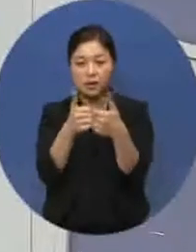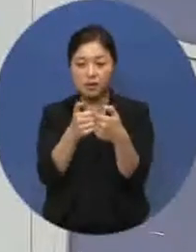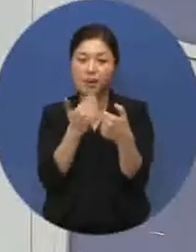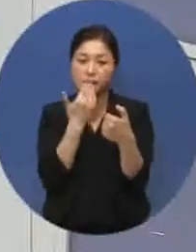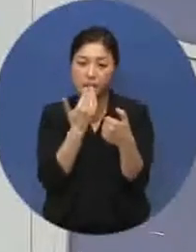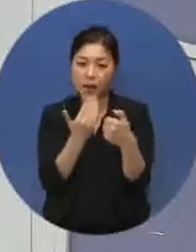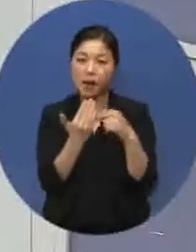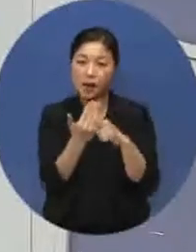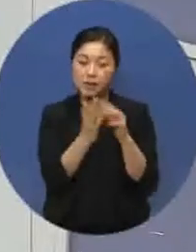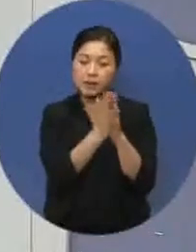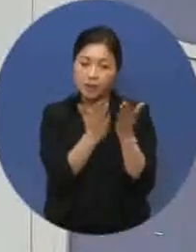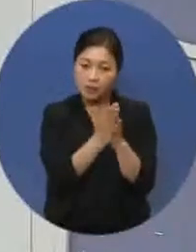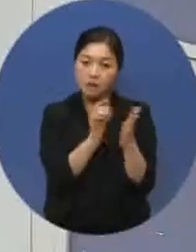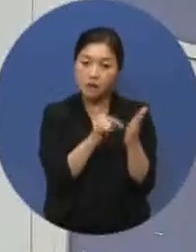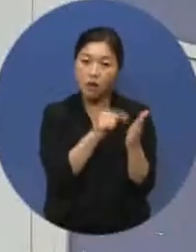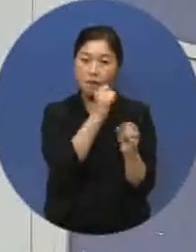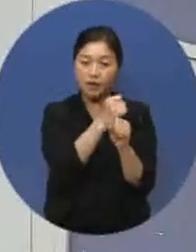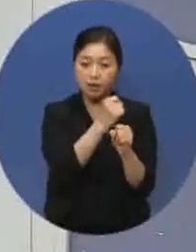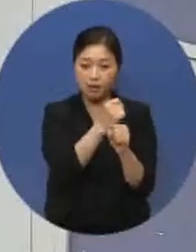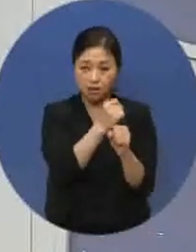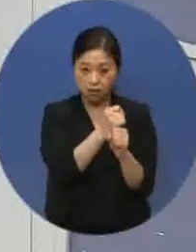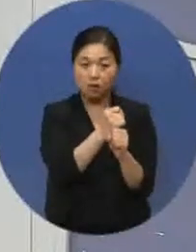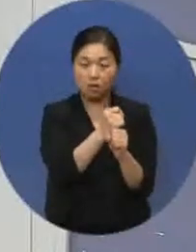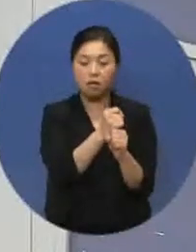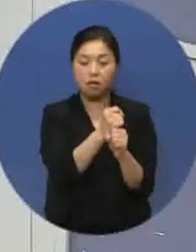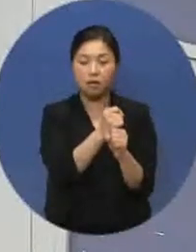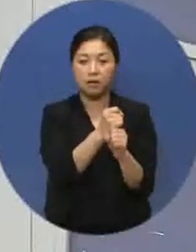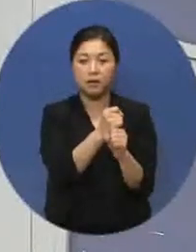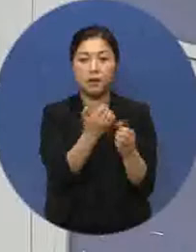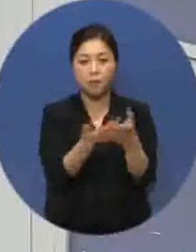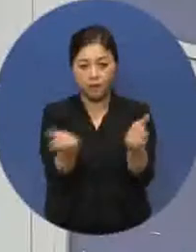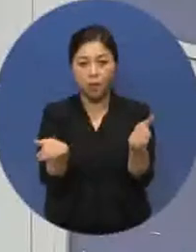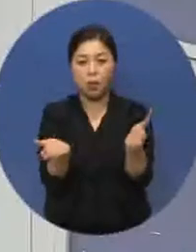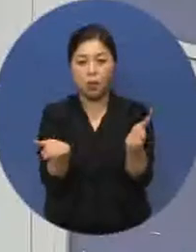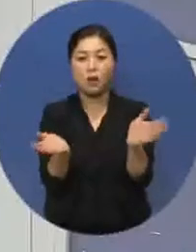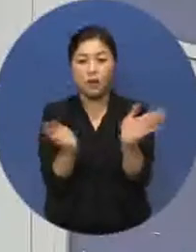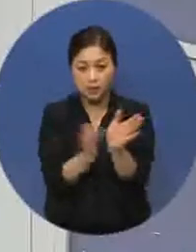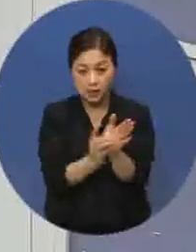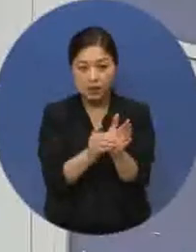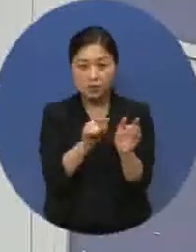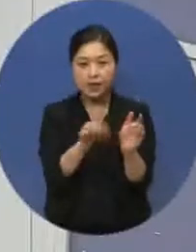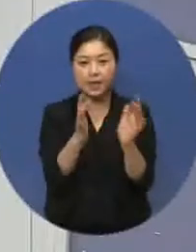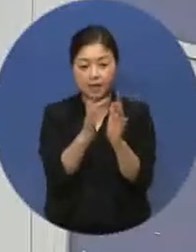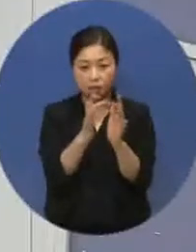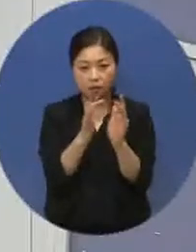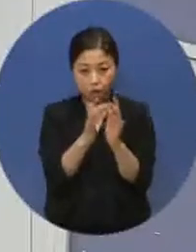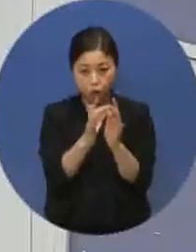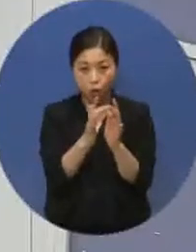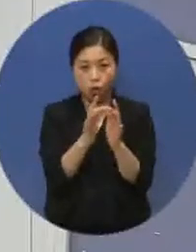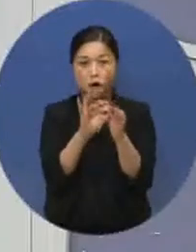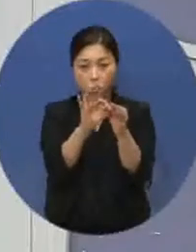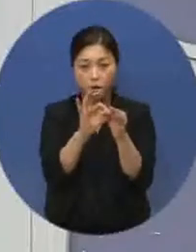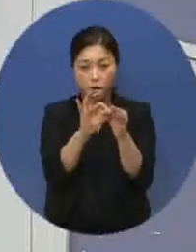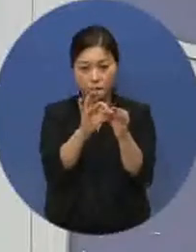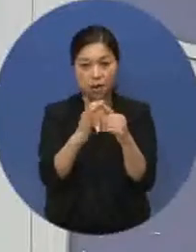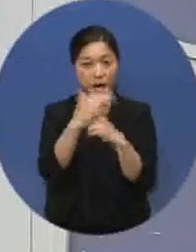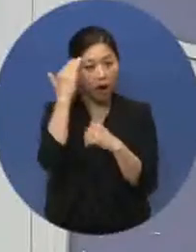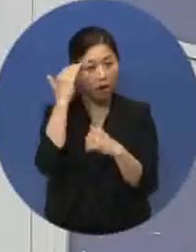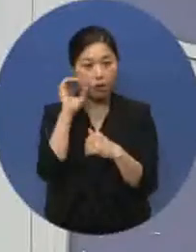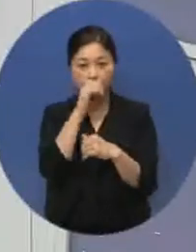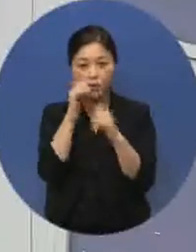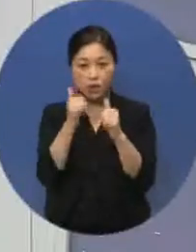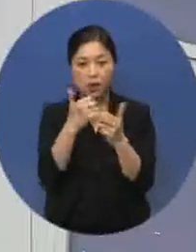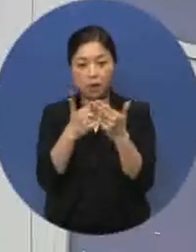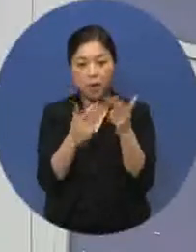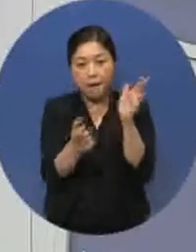저희가 그 법률 상담을 해주는 그런 책자를 만들어서 배포했고 또한 그것을 인터넷으로도 저희 대한변협 홈페이지에